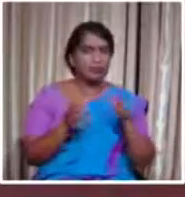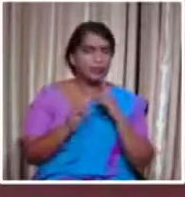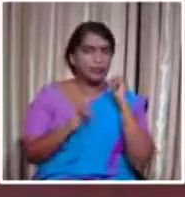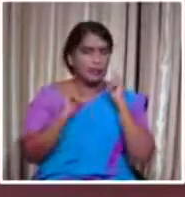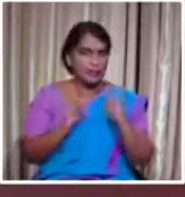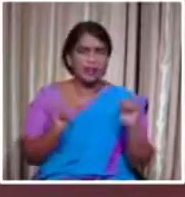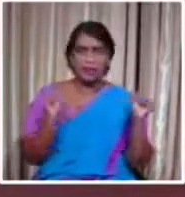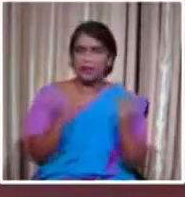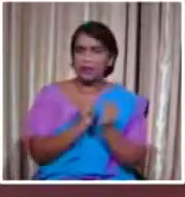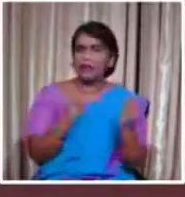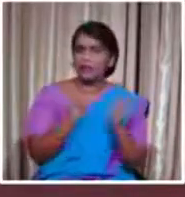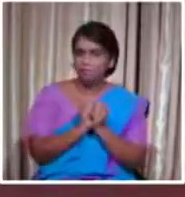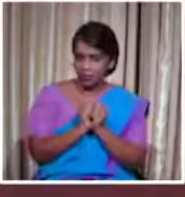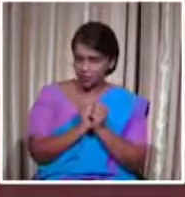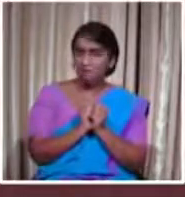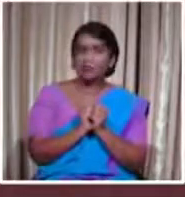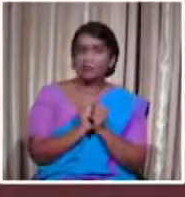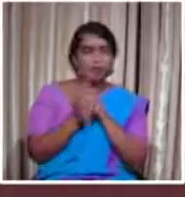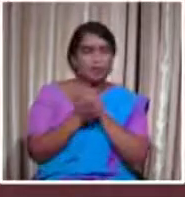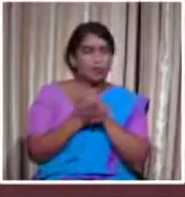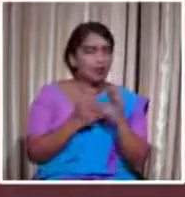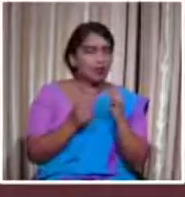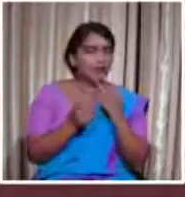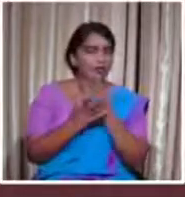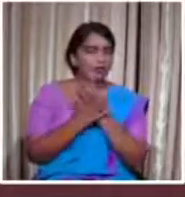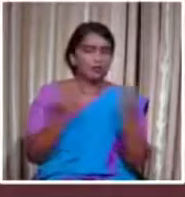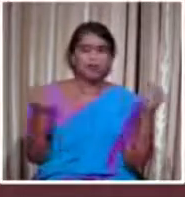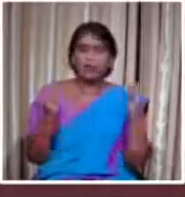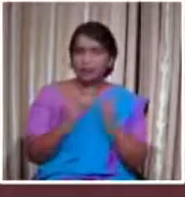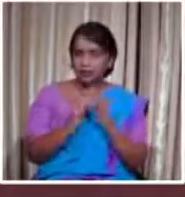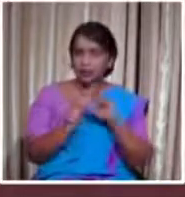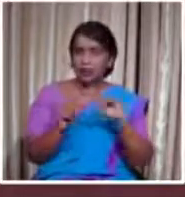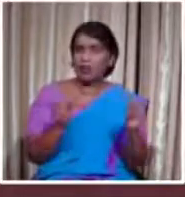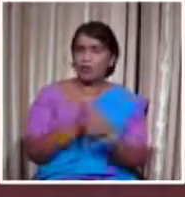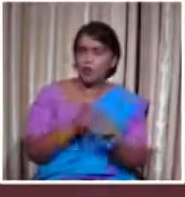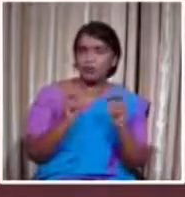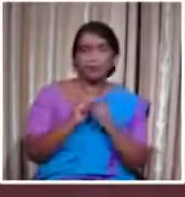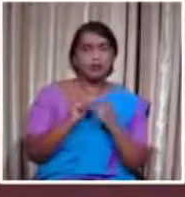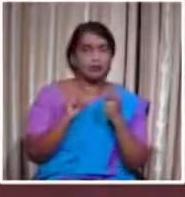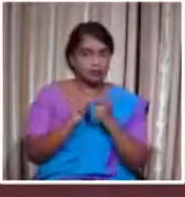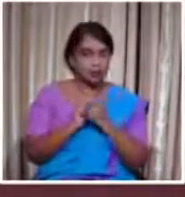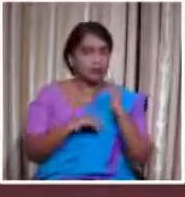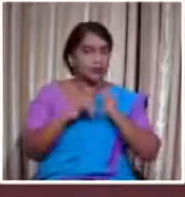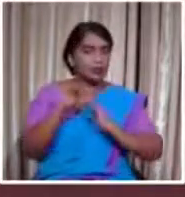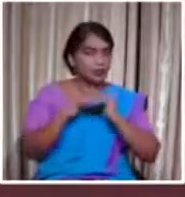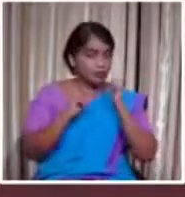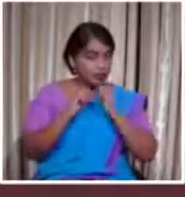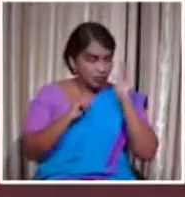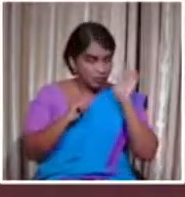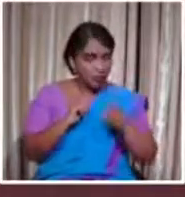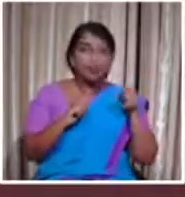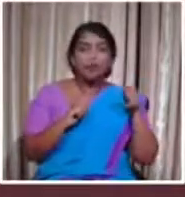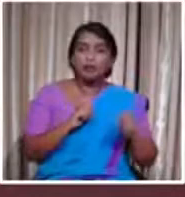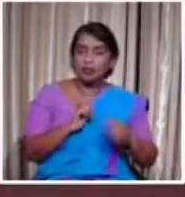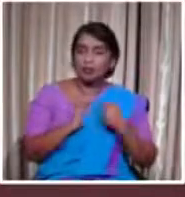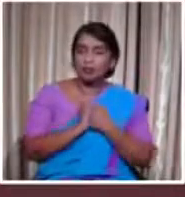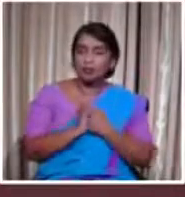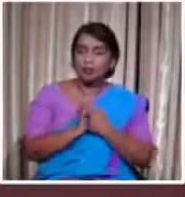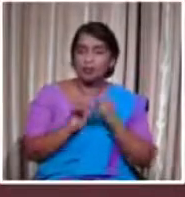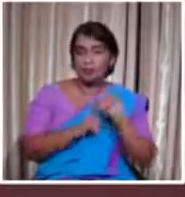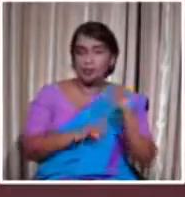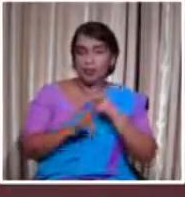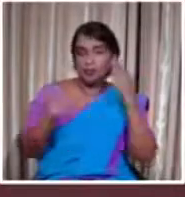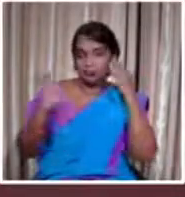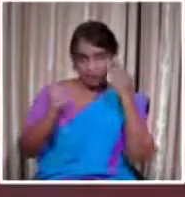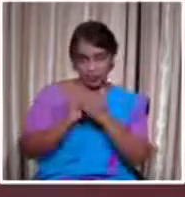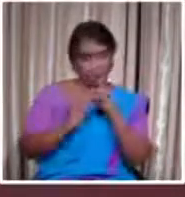විරෝධී ක්‍රියාකාරකම් සා සාමකාමී බව අභිපවා ගිය හිංසාකාරී විනාශකාරී ක්‍රියාකාරම් පිළිබඳව මෙම ගරු සභාවේ අවධානය යොමු